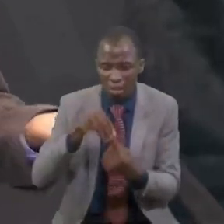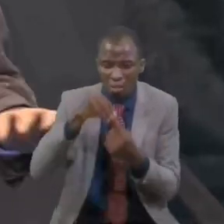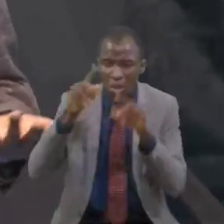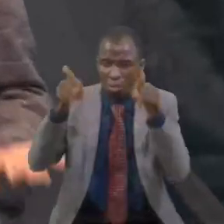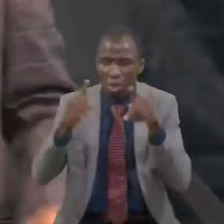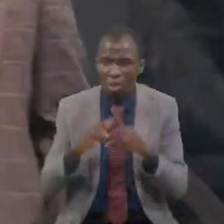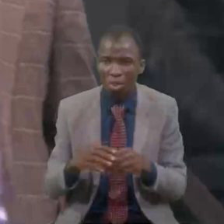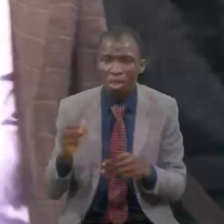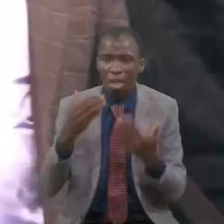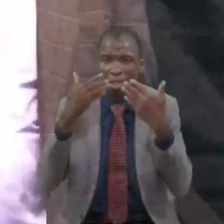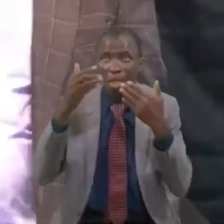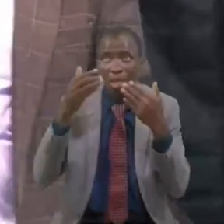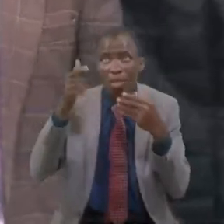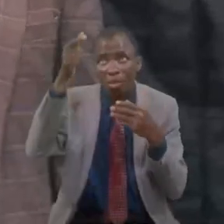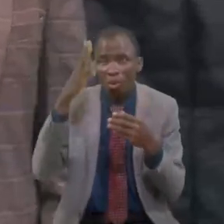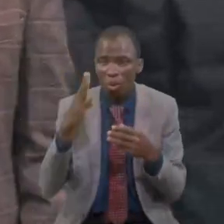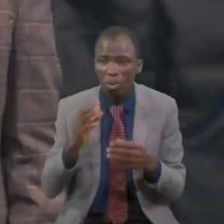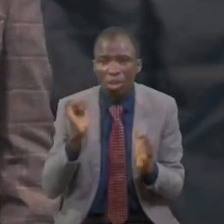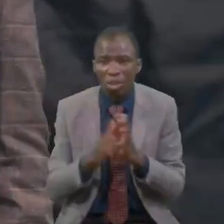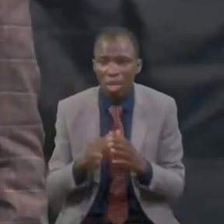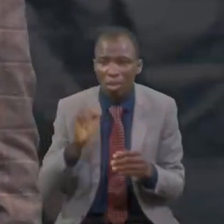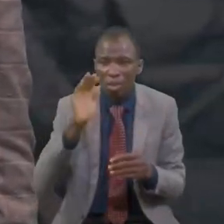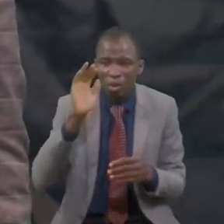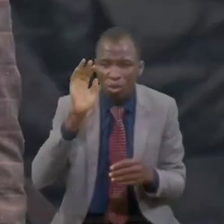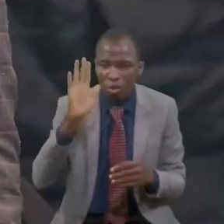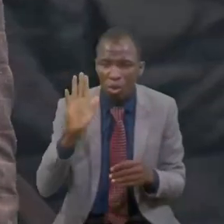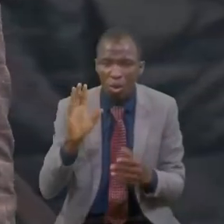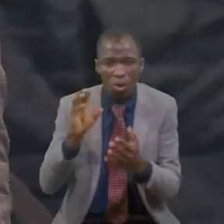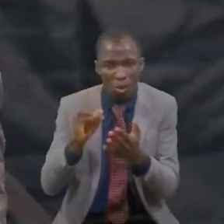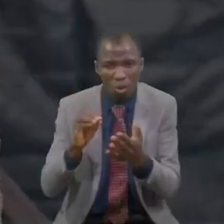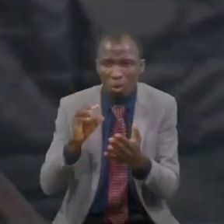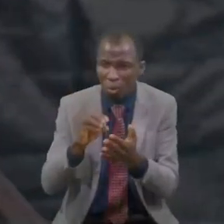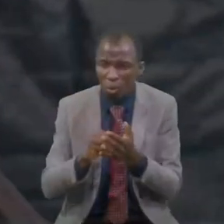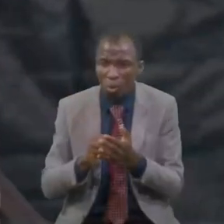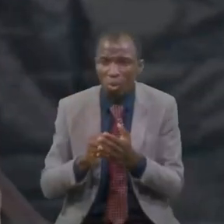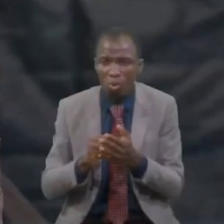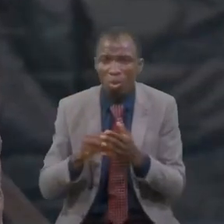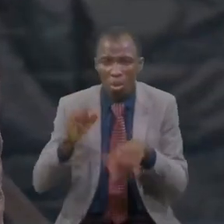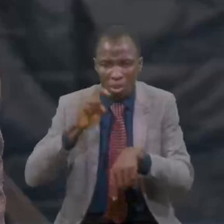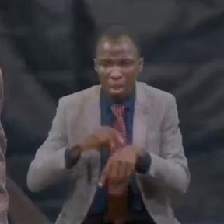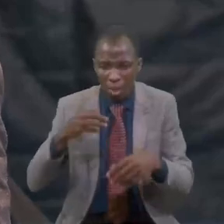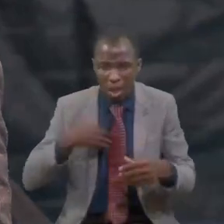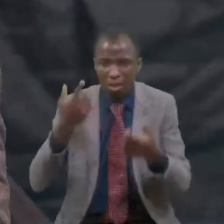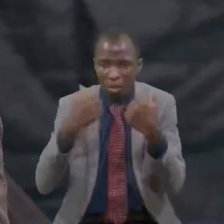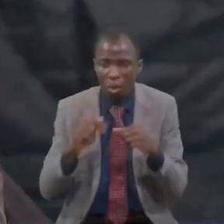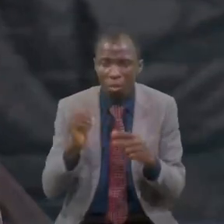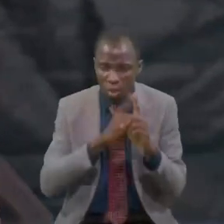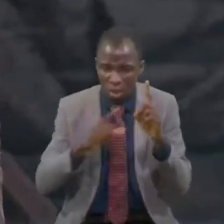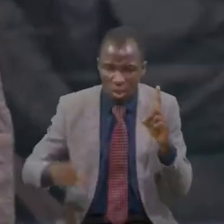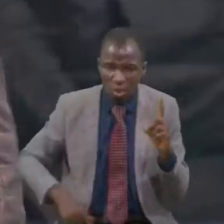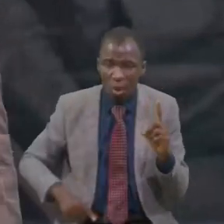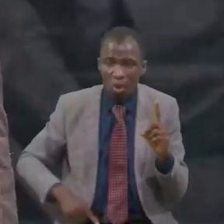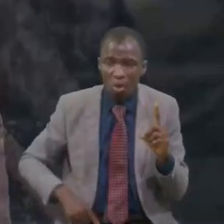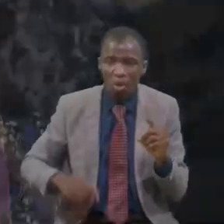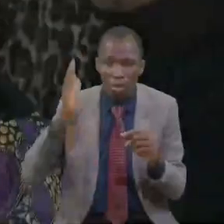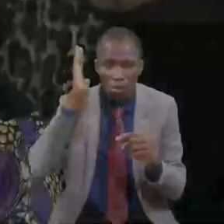spéciale particulière dieu merci votre jour votre heure sonne maintenant Dieu va vous regarder